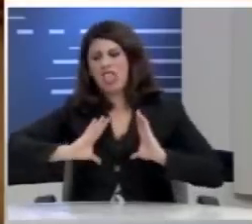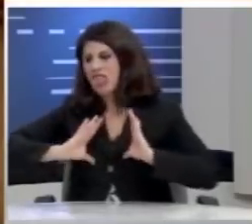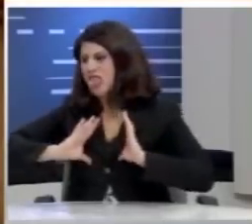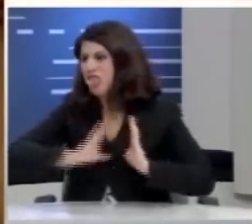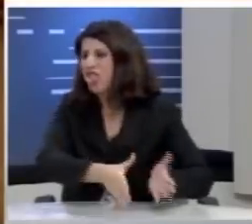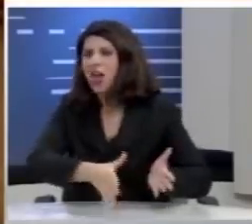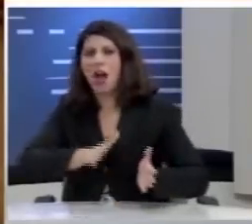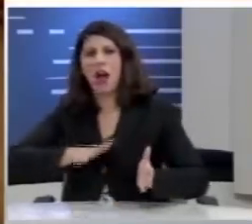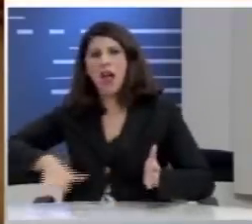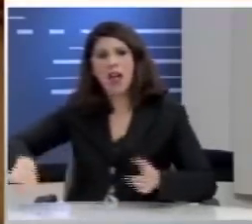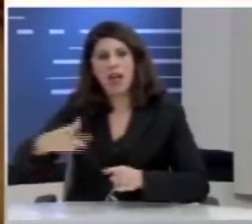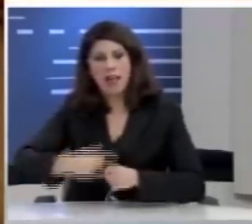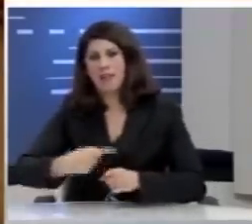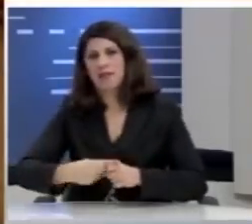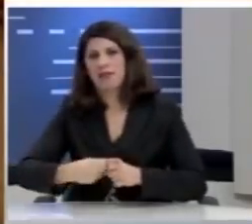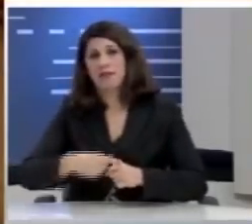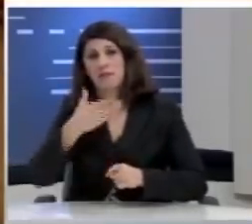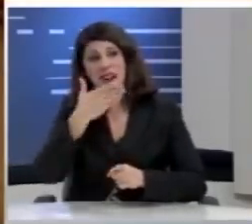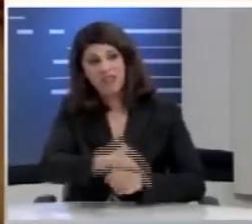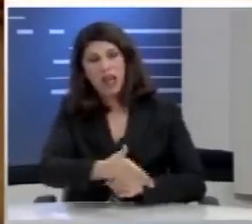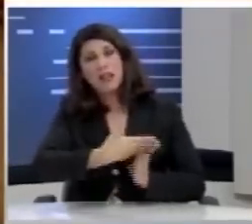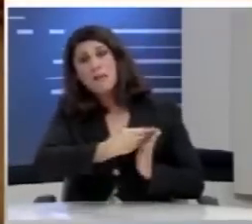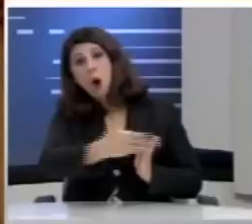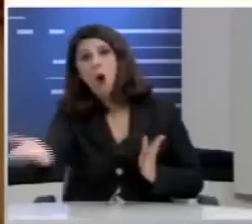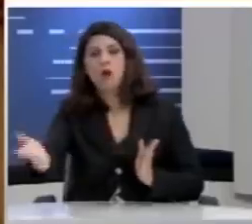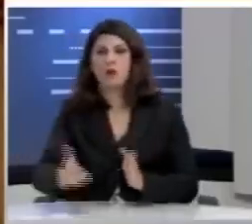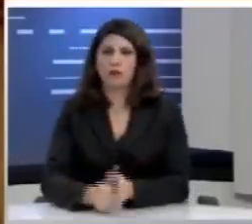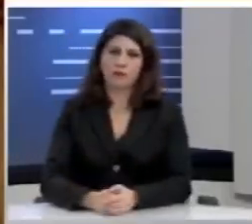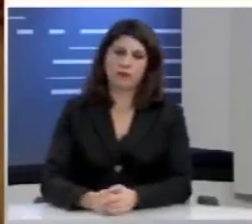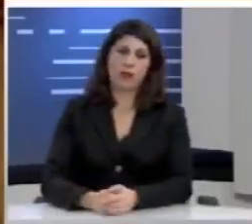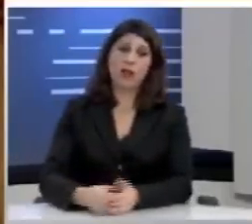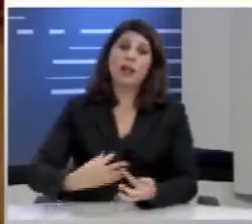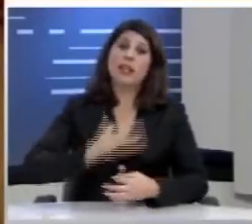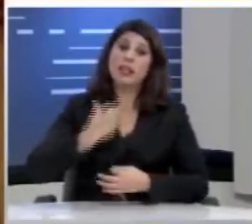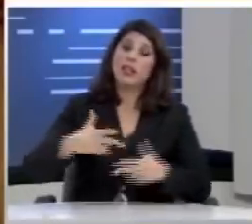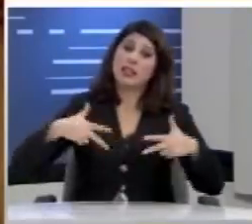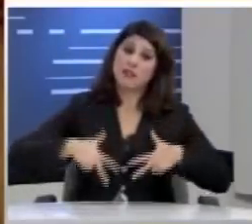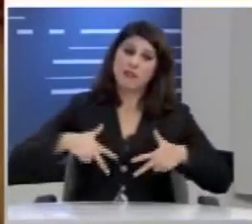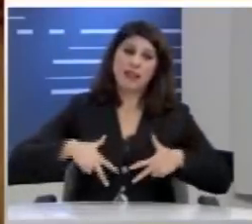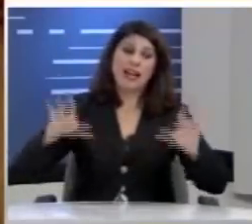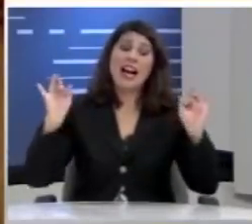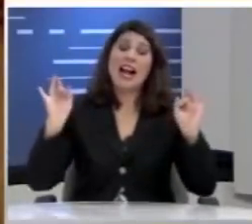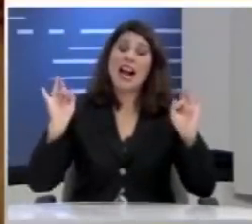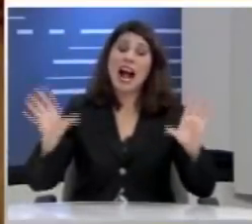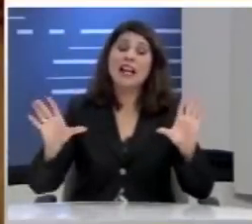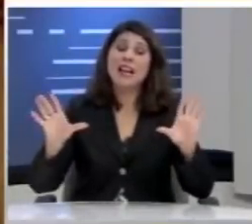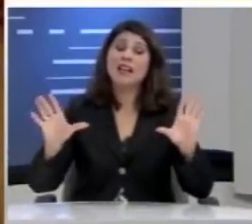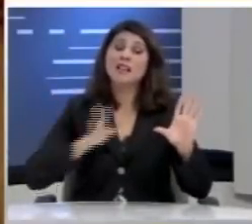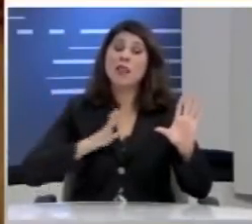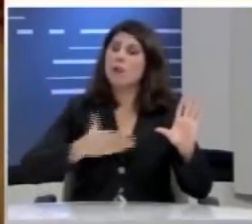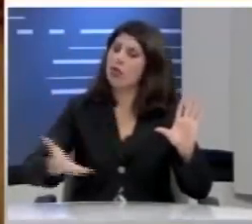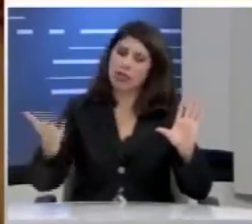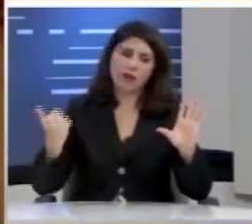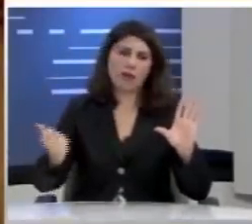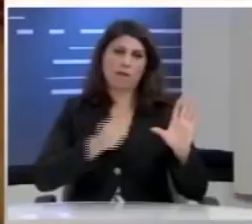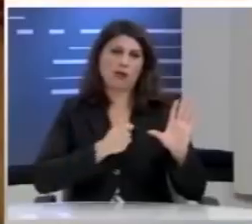αηδιάζει ο ελληνικός λαός με αυτά και με όλους σας. Κύριοι της κυβέρνησης, κανένας πλέον δεν σας έχει